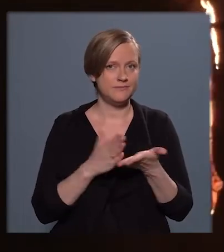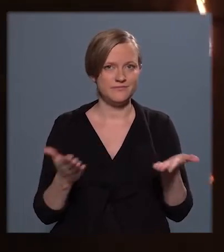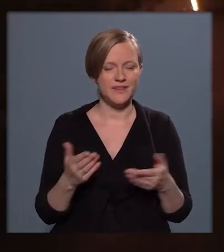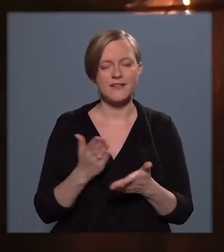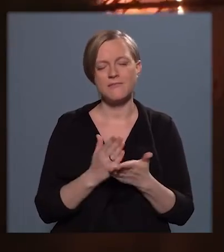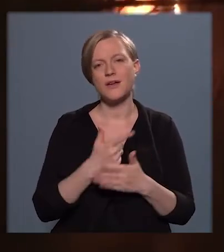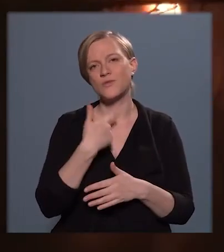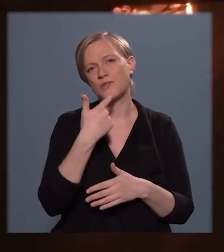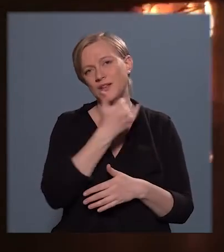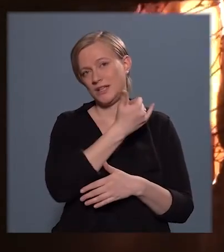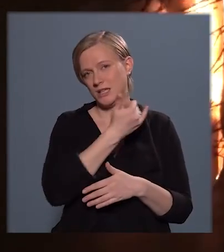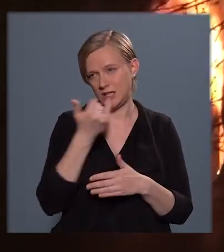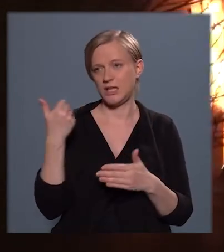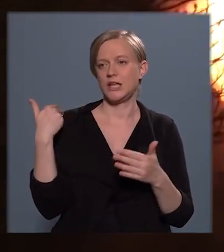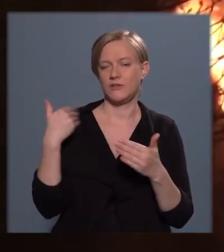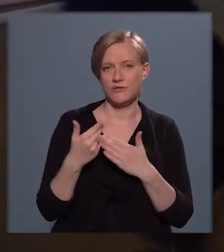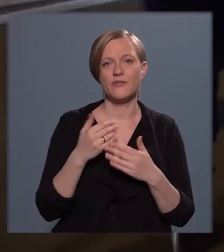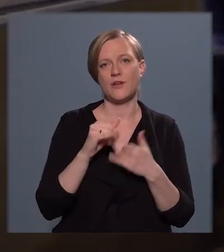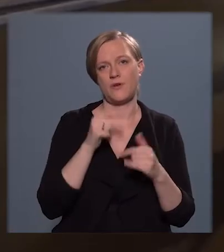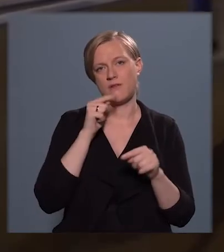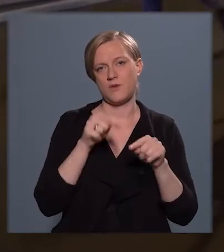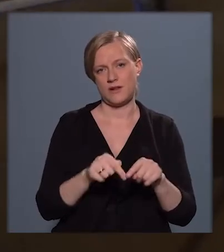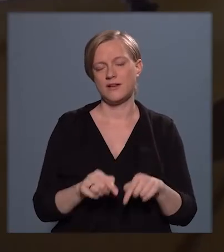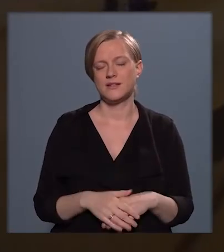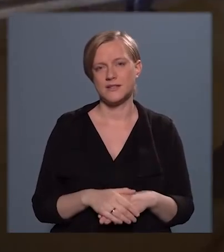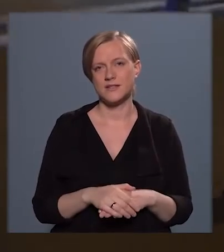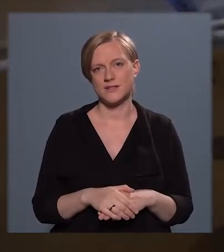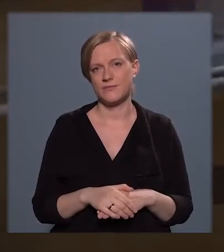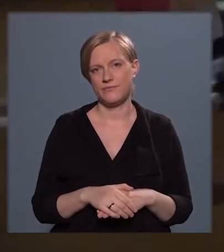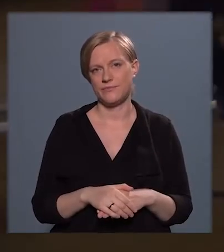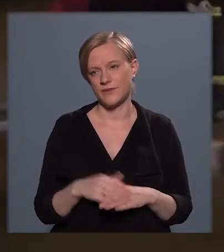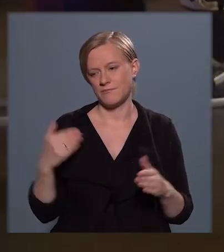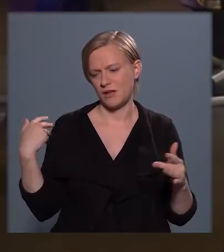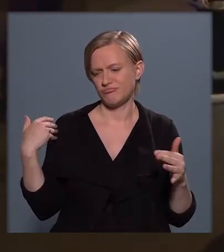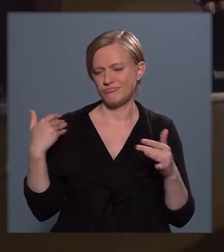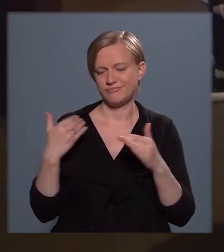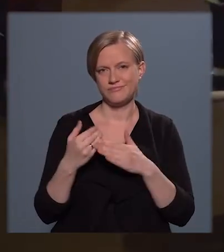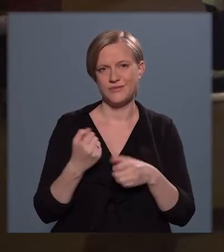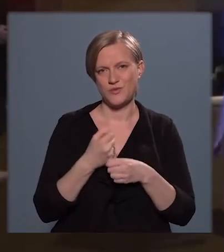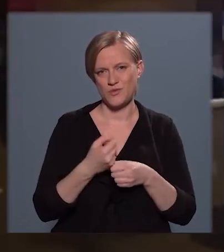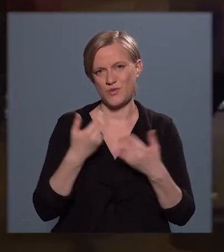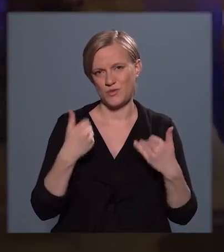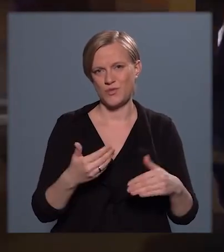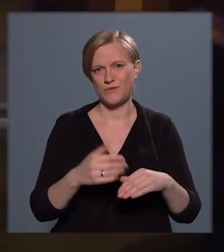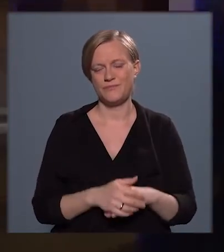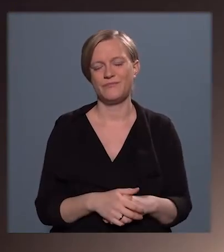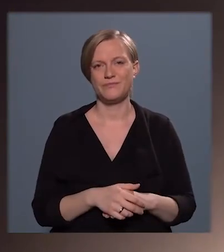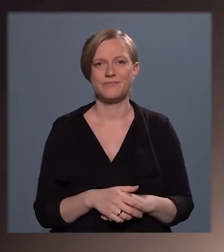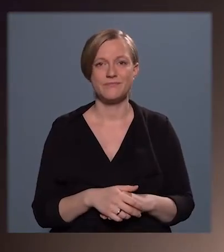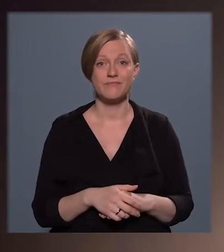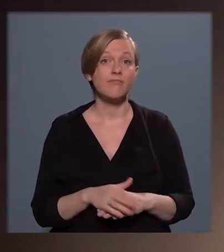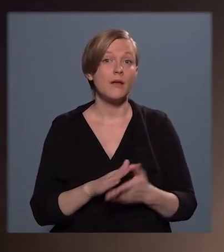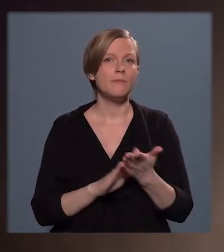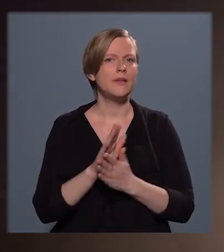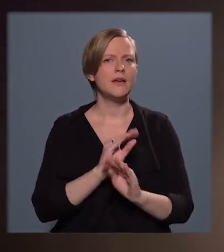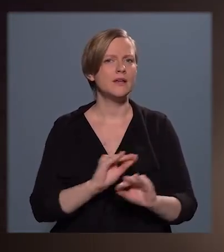már 22 éve lesz februárban, hogy visszanyúlik ez a tűzoltós dolog. És milyen